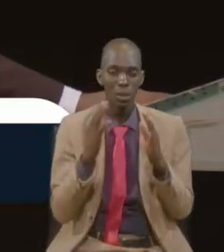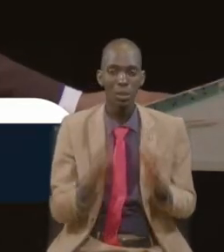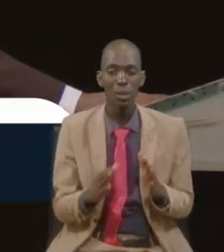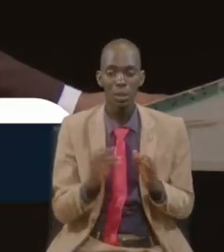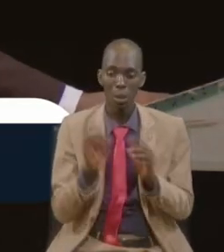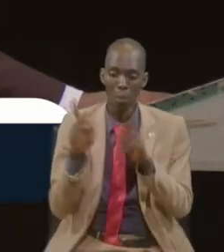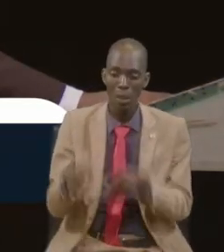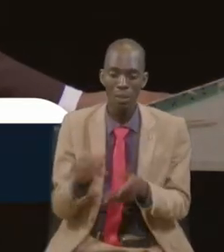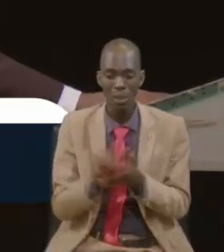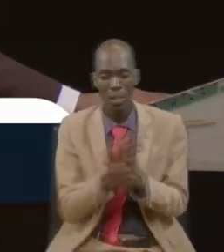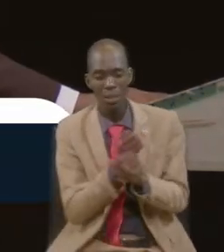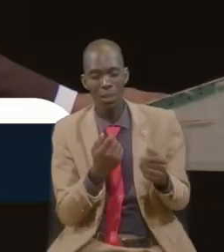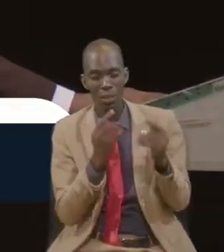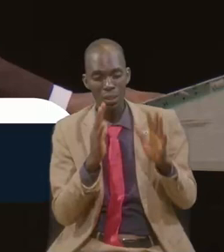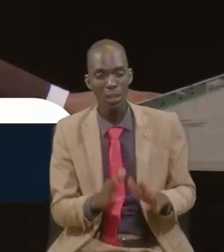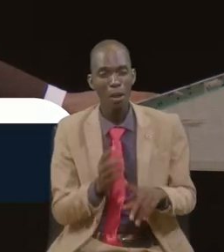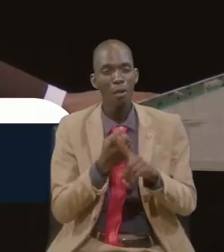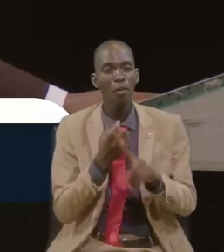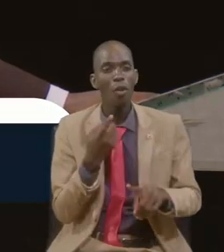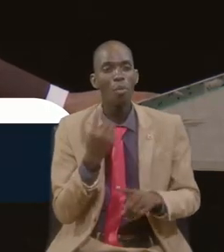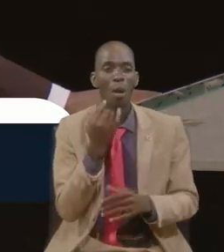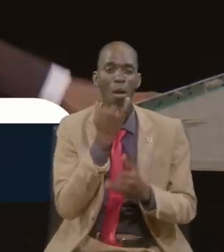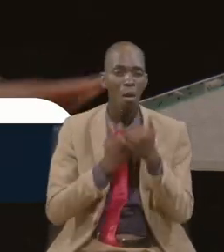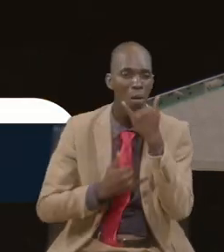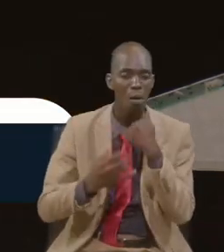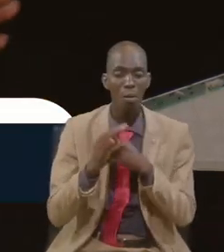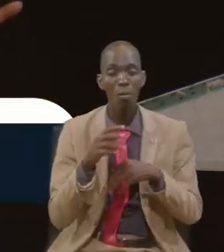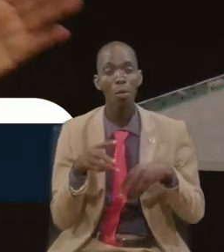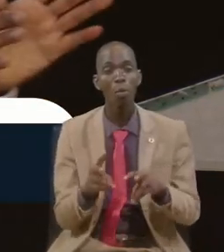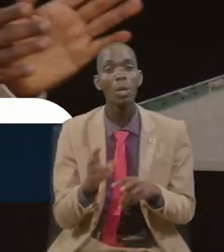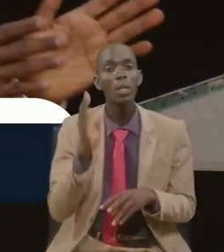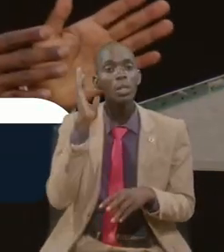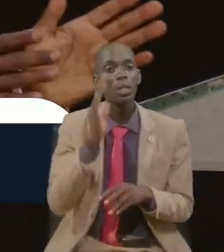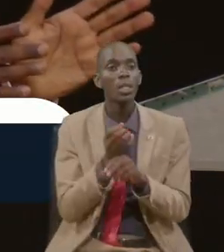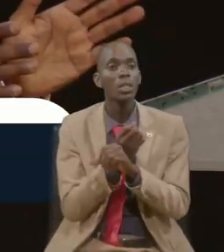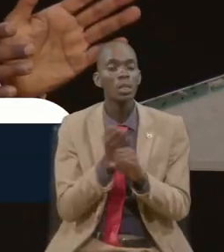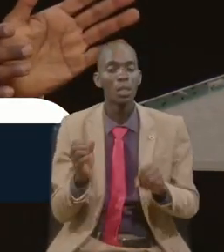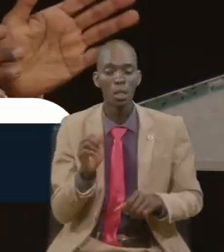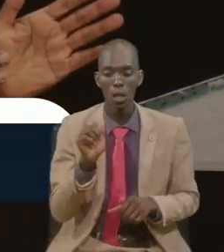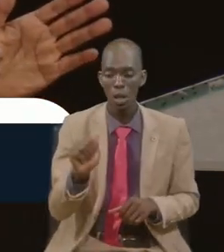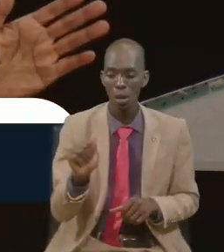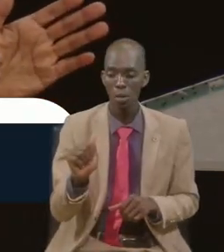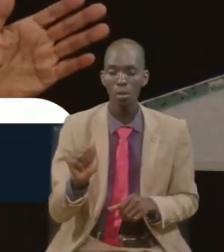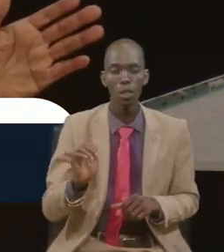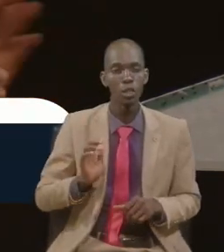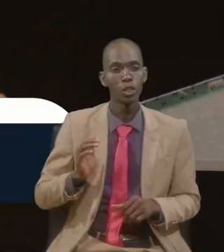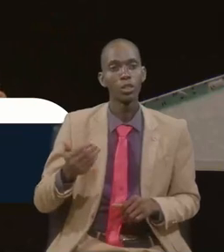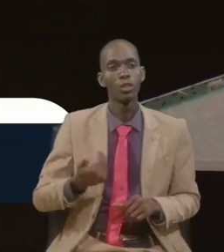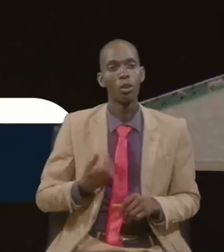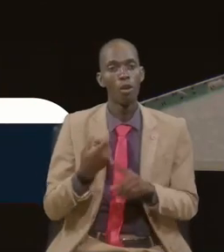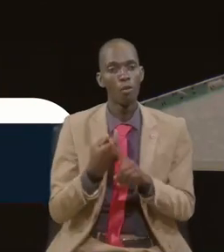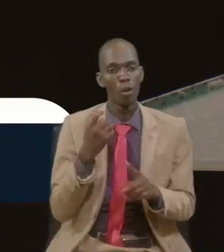qu'il sache que celui qui ramènera un pécheur de la voie où il s'était égaré, sauvera